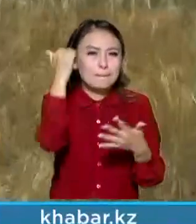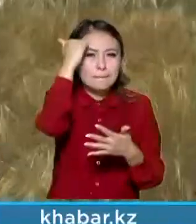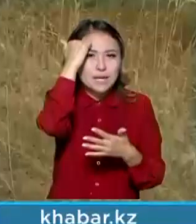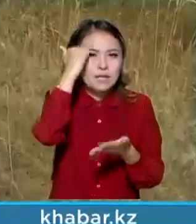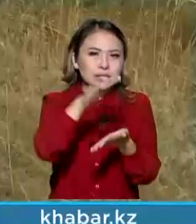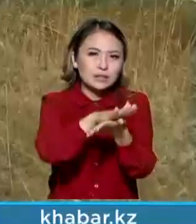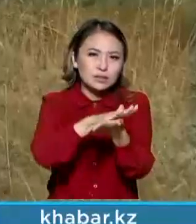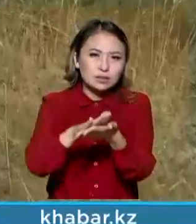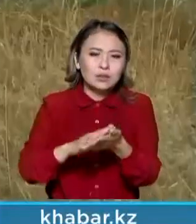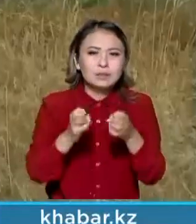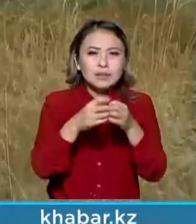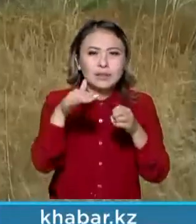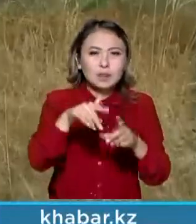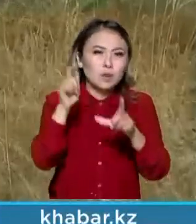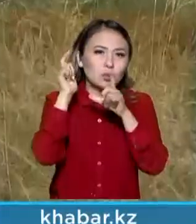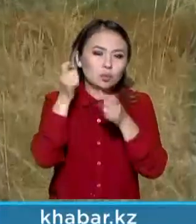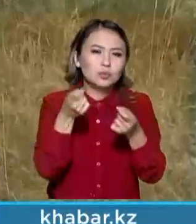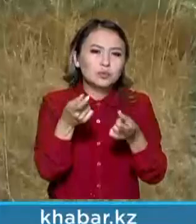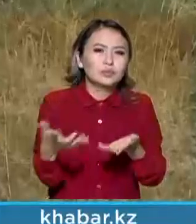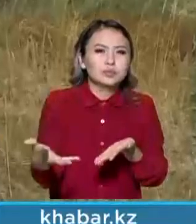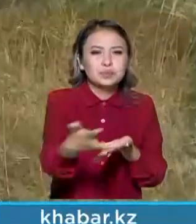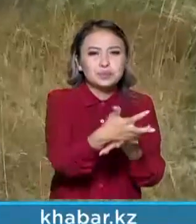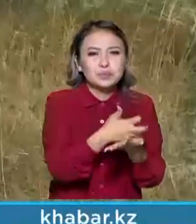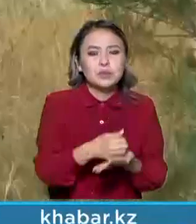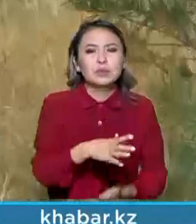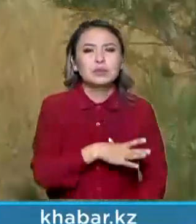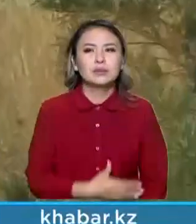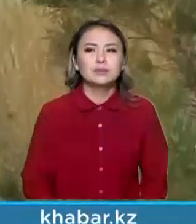аумағын тазалап, 15 мың тоннадан астам қоқыс шығарған.